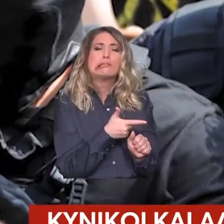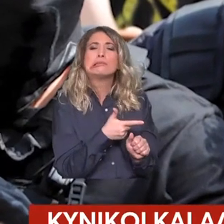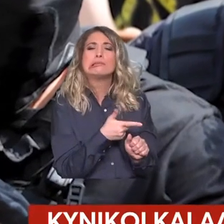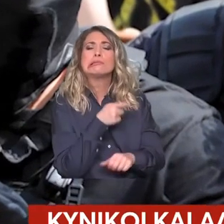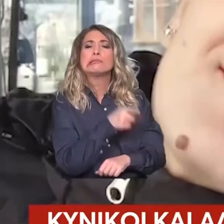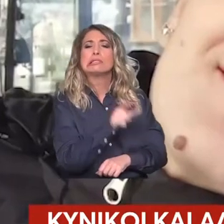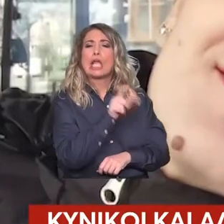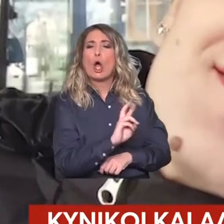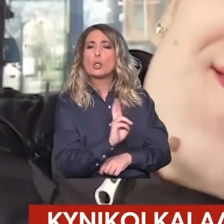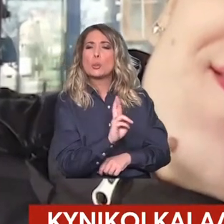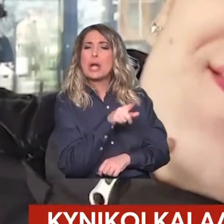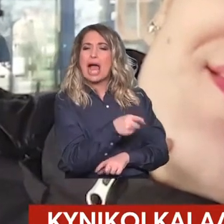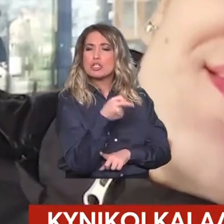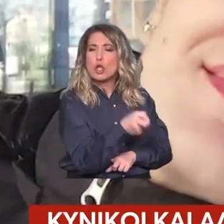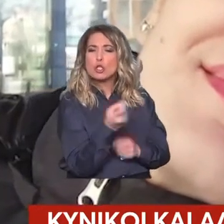στα γλυκά νερά.